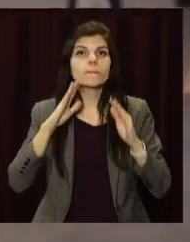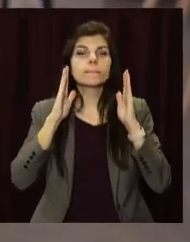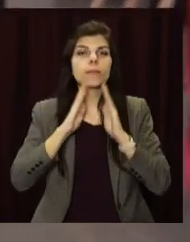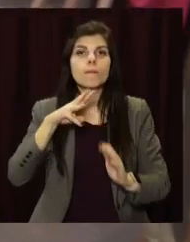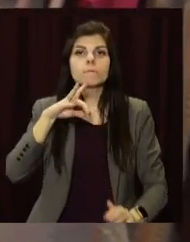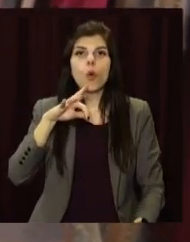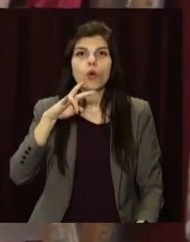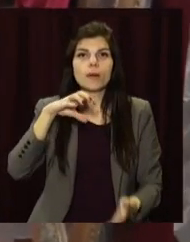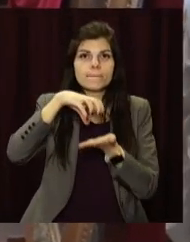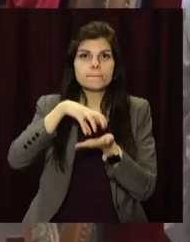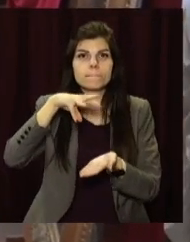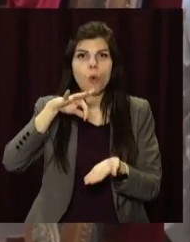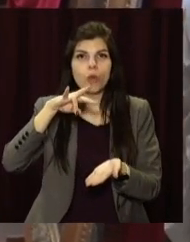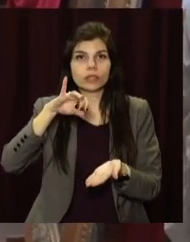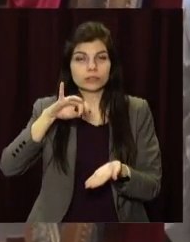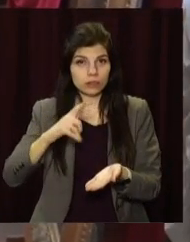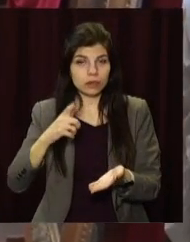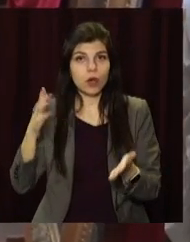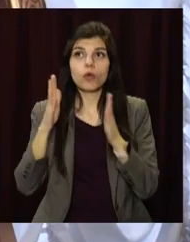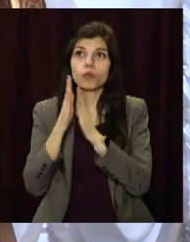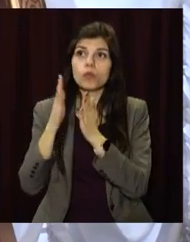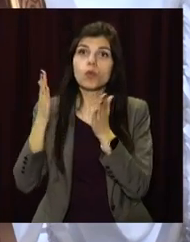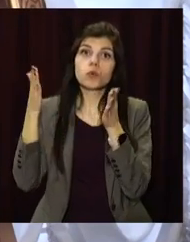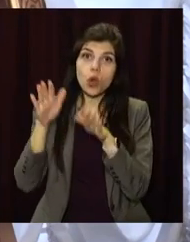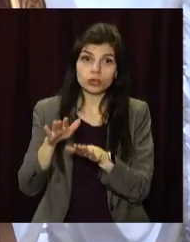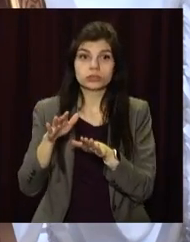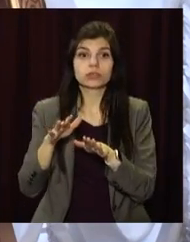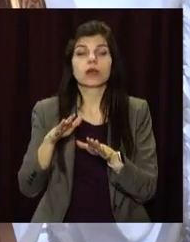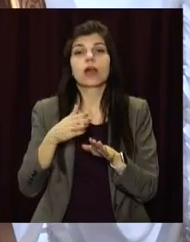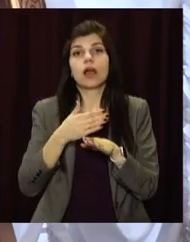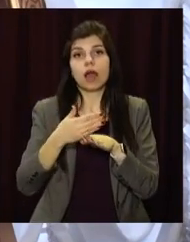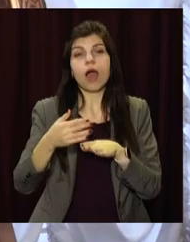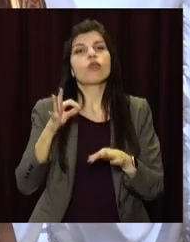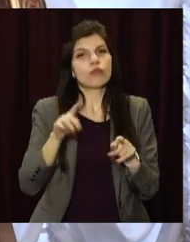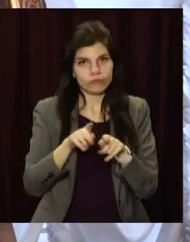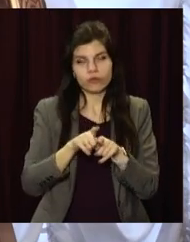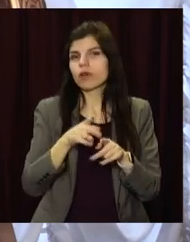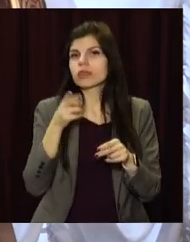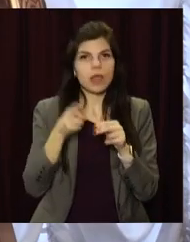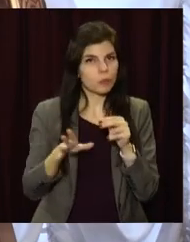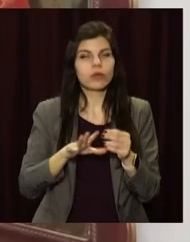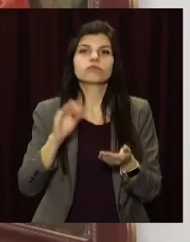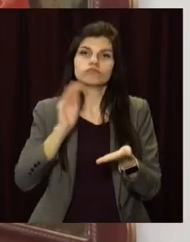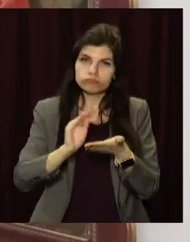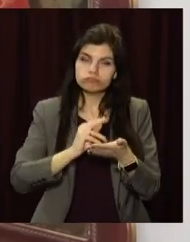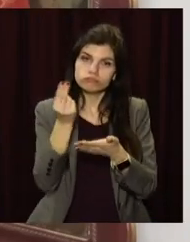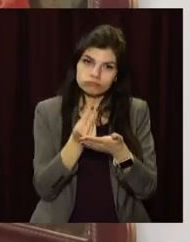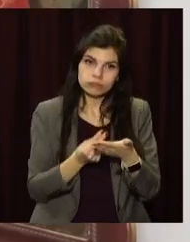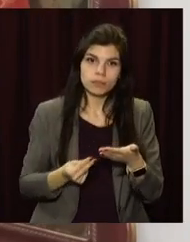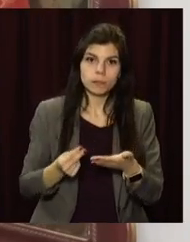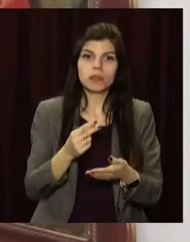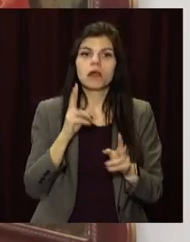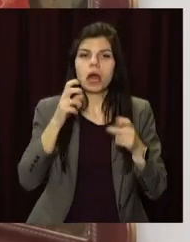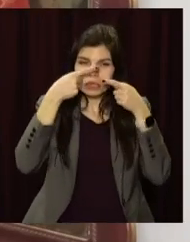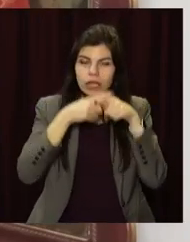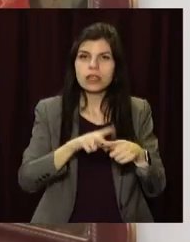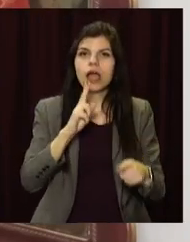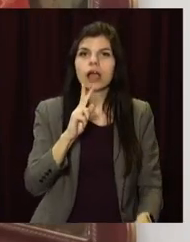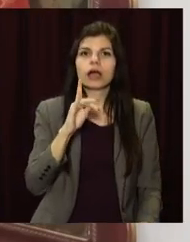то, як її зібрати, щоб вони трималися, щоб вони там, я почала і так пробувати, і так, а воно не